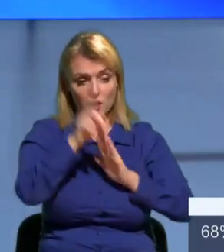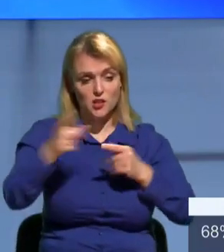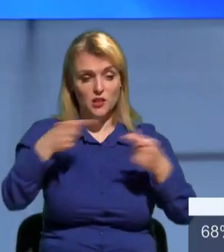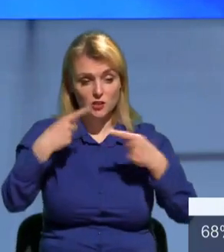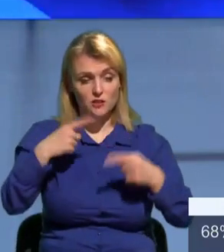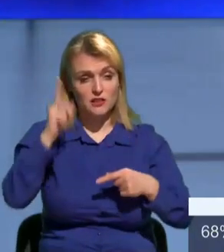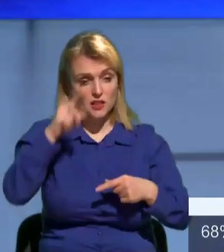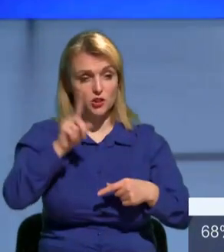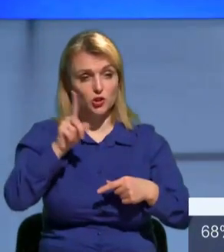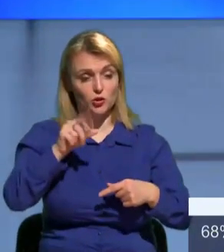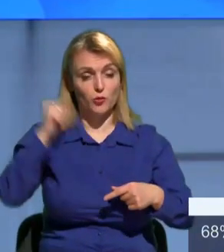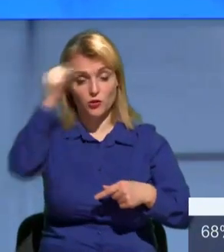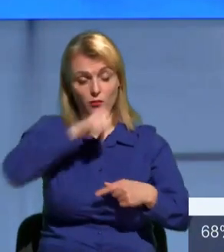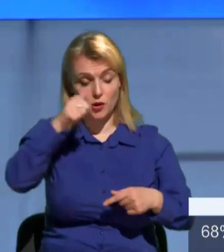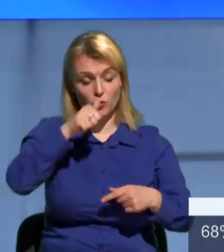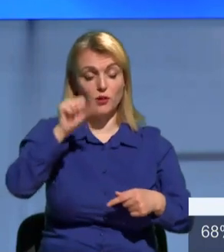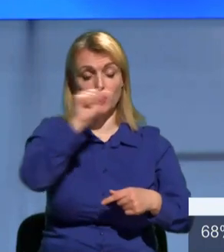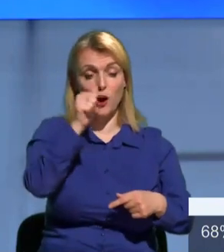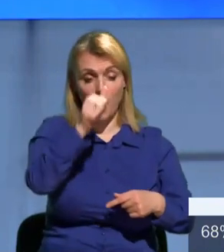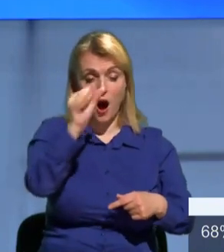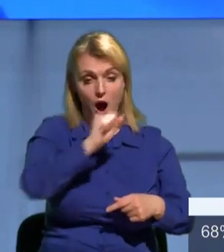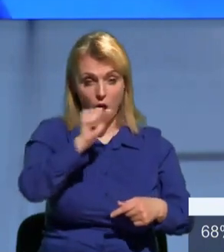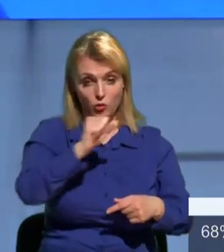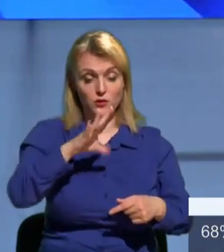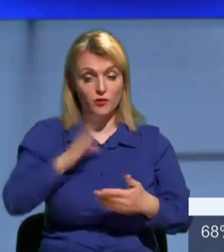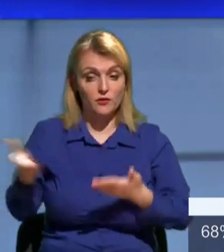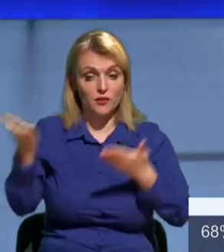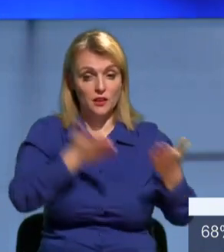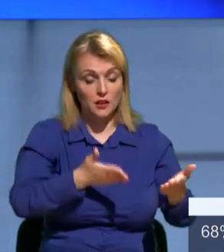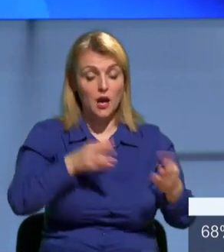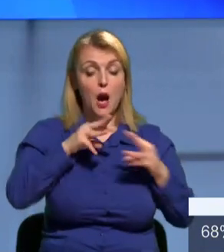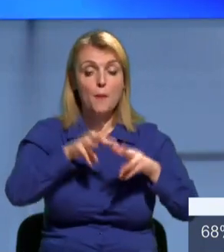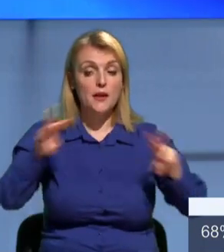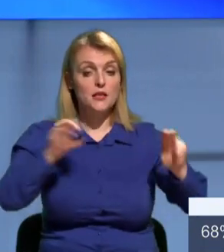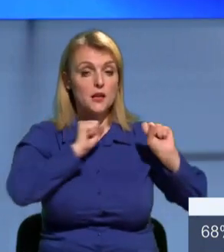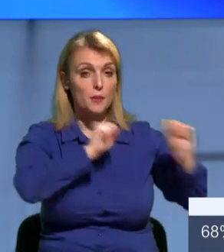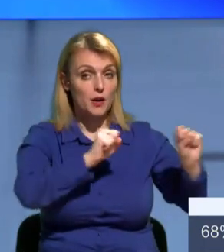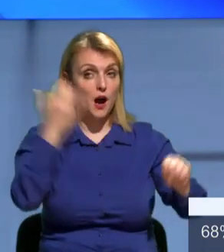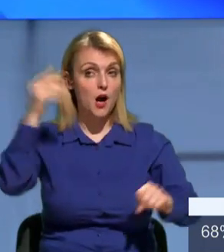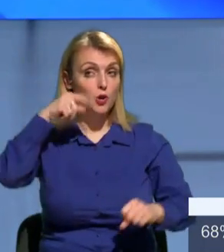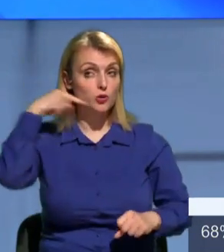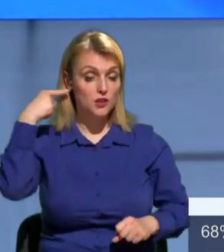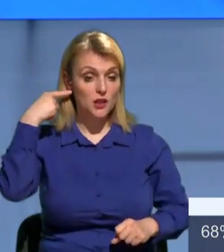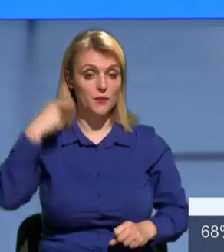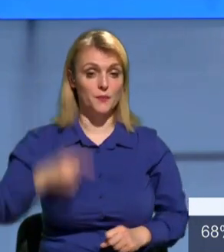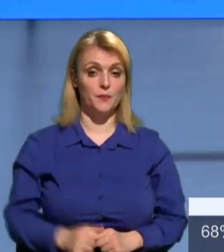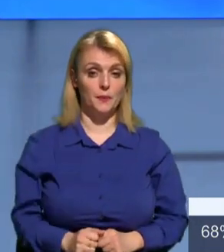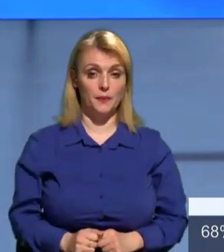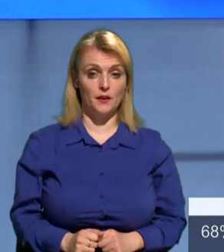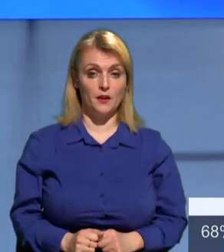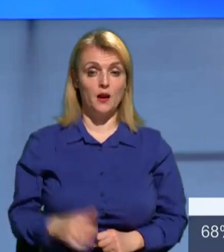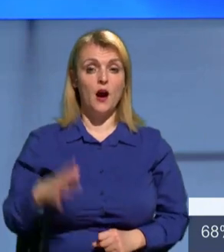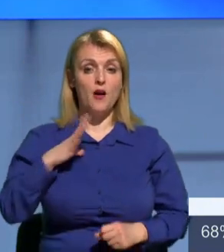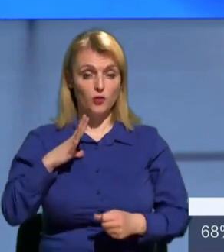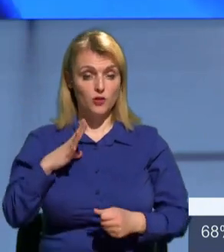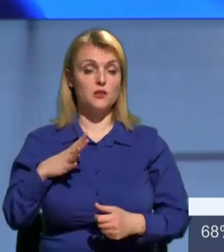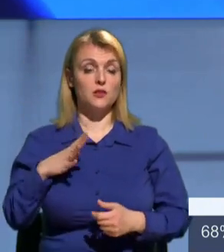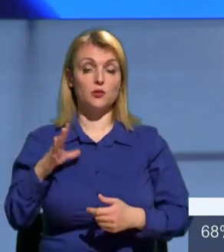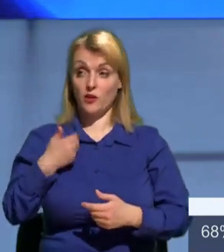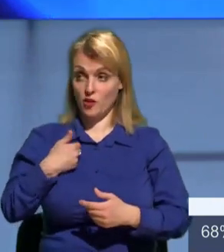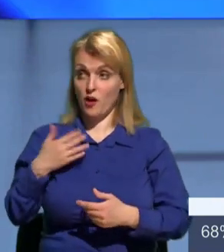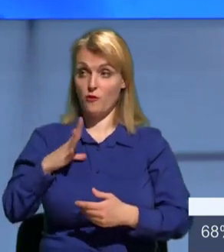în luna august, la Chișinău a fost ministrul apărării al Federației Ruse, într-o vizită de lucru la invitația mea,